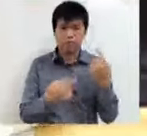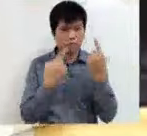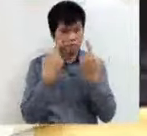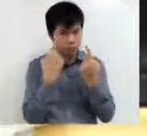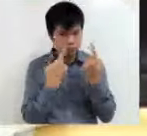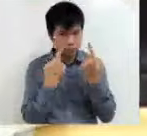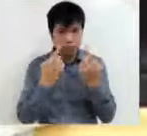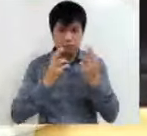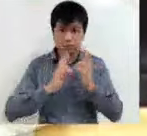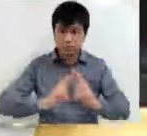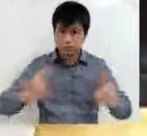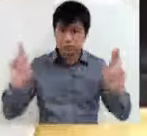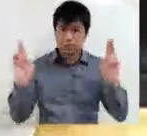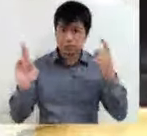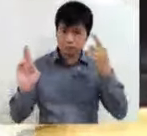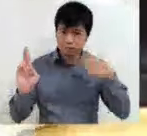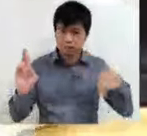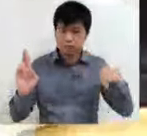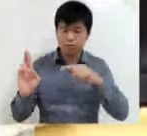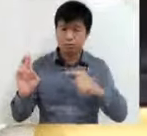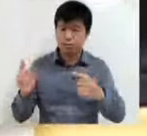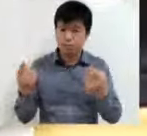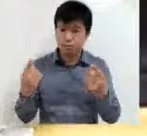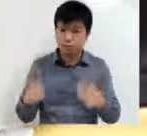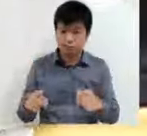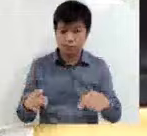any eventuality, no? Nakita nyo naman